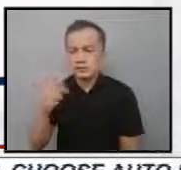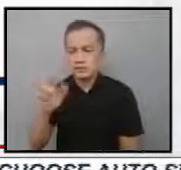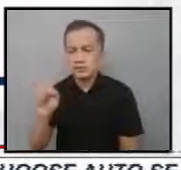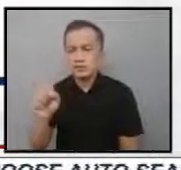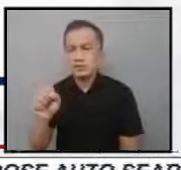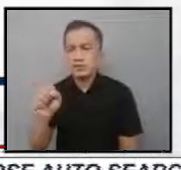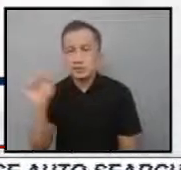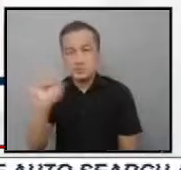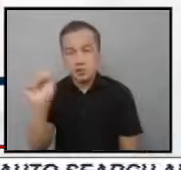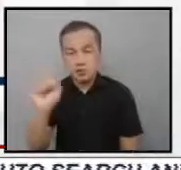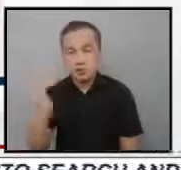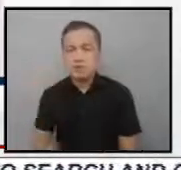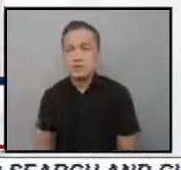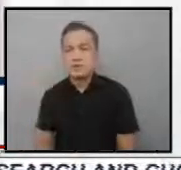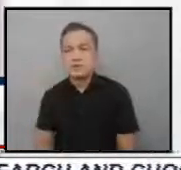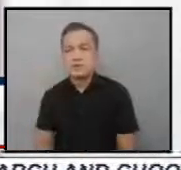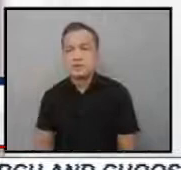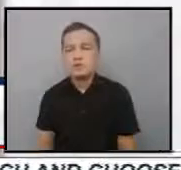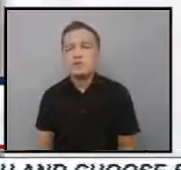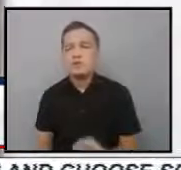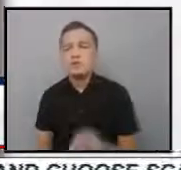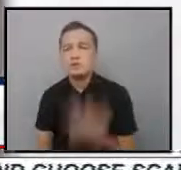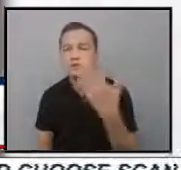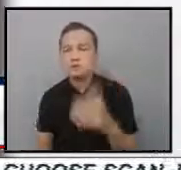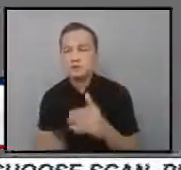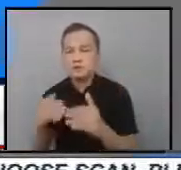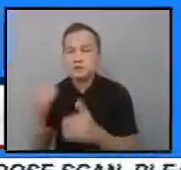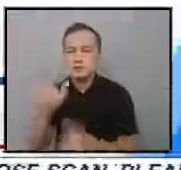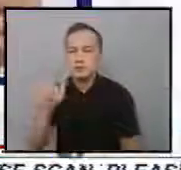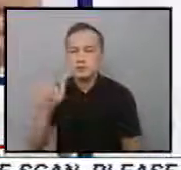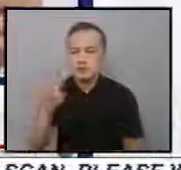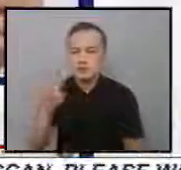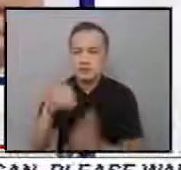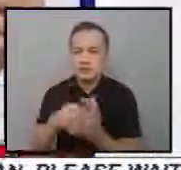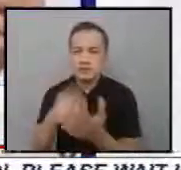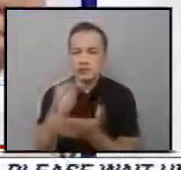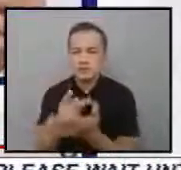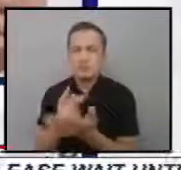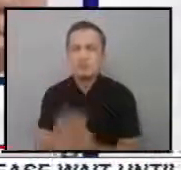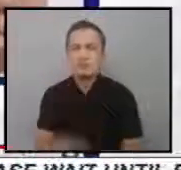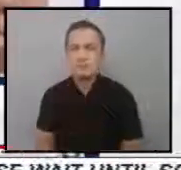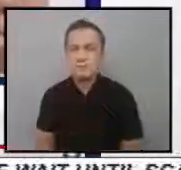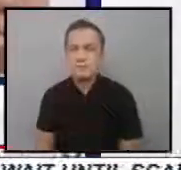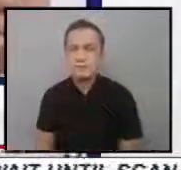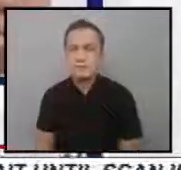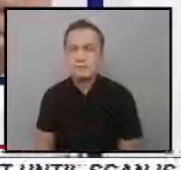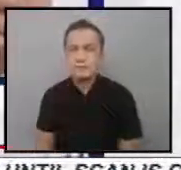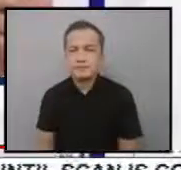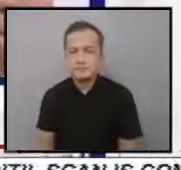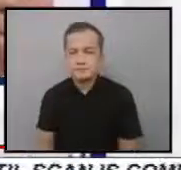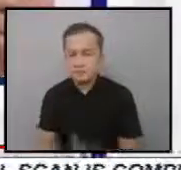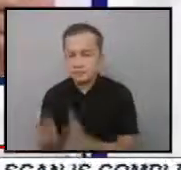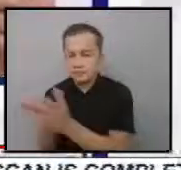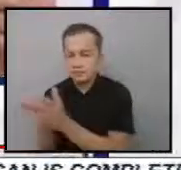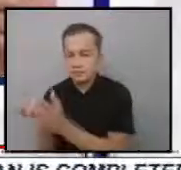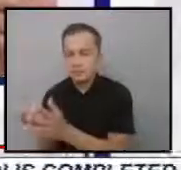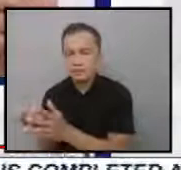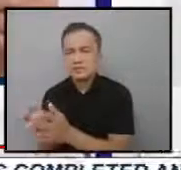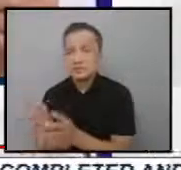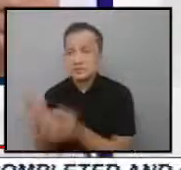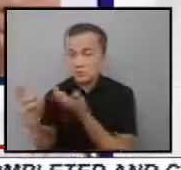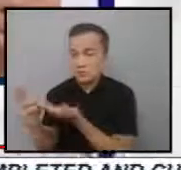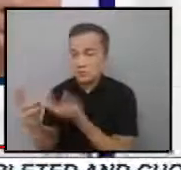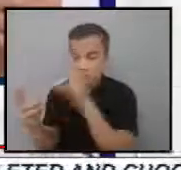na may katumbas na halagang mahigit 24,000 pesos. Sa Pasig City, dalawang lalaking tulak umano ng ilegal na droga